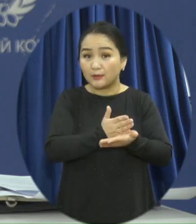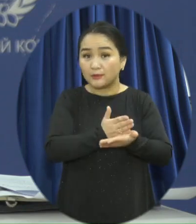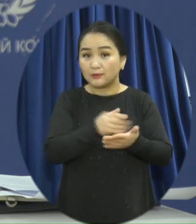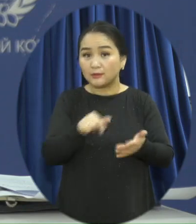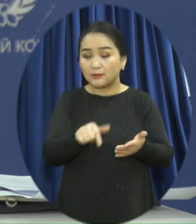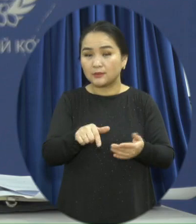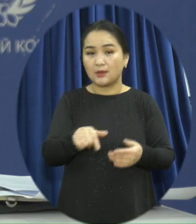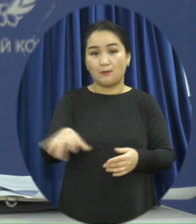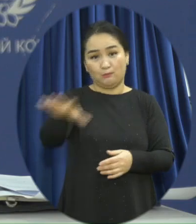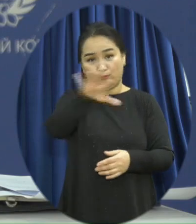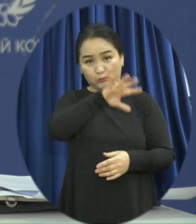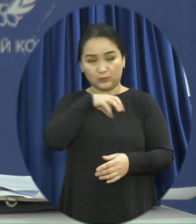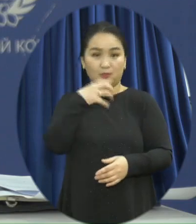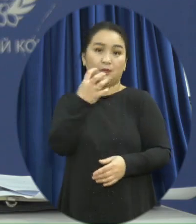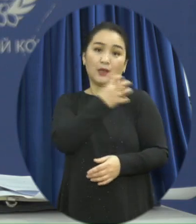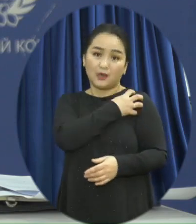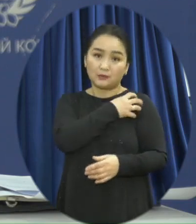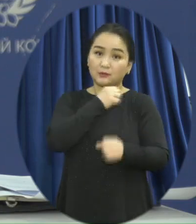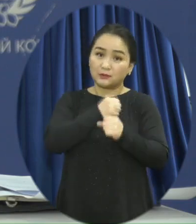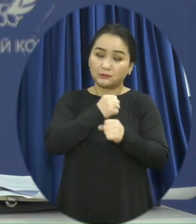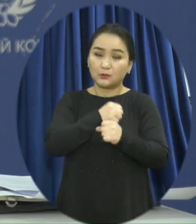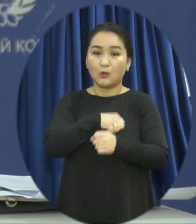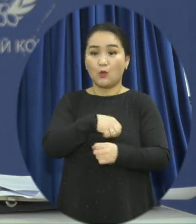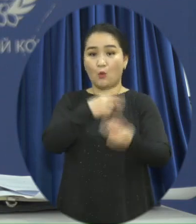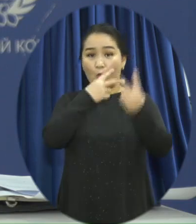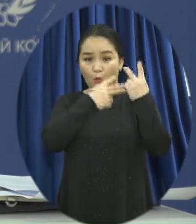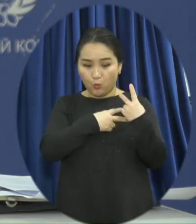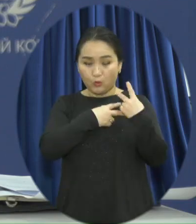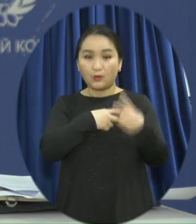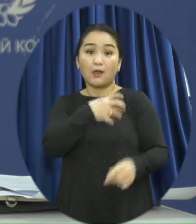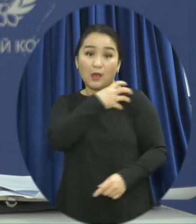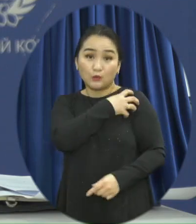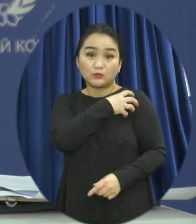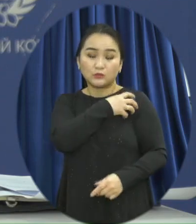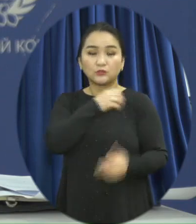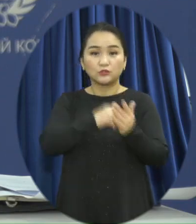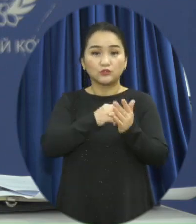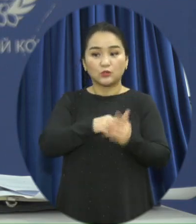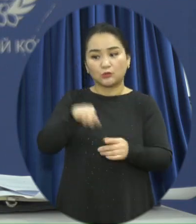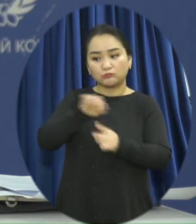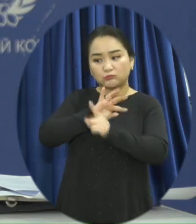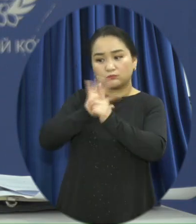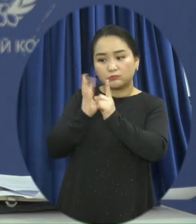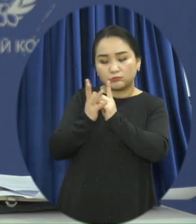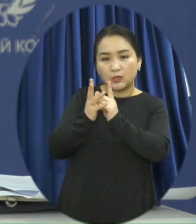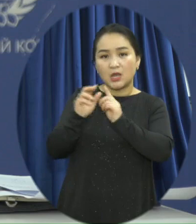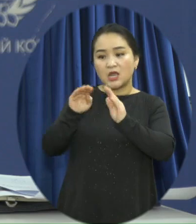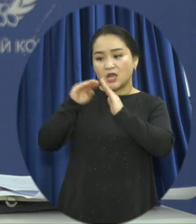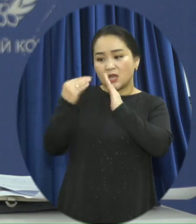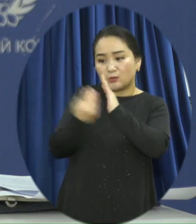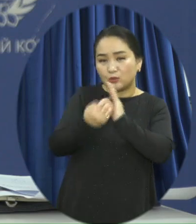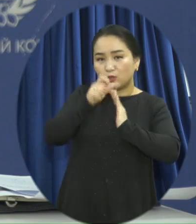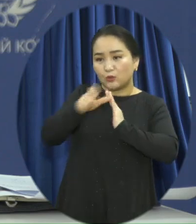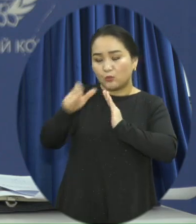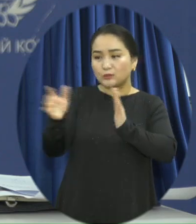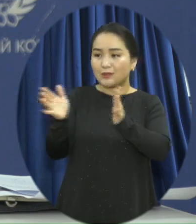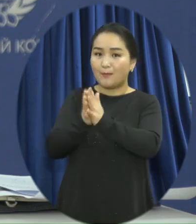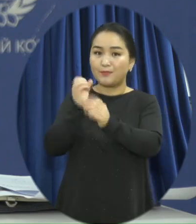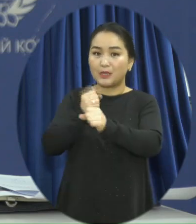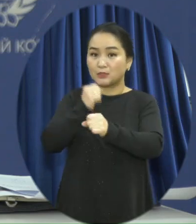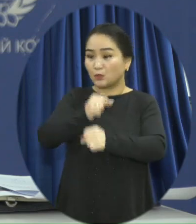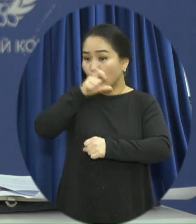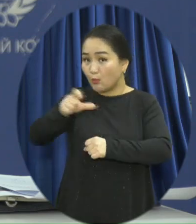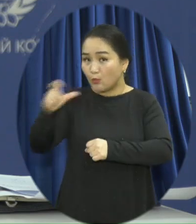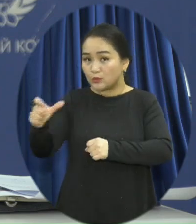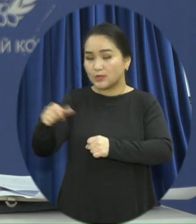бидний одоо хариуцлага, бидний хүн бүрийн хүлээх үүрэг, үүнээсээ болоод ойр дотны хүмүүсээ, нэг дор хамт ажилладаг хүмүүсээ,